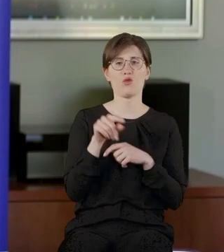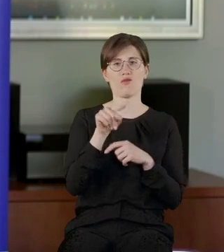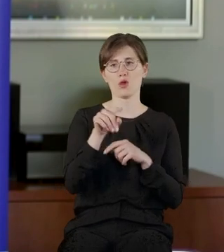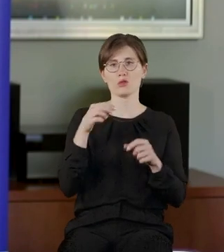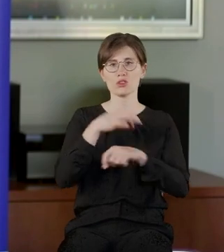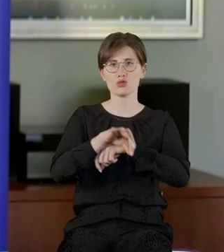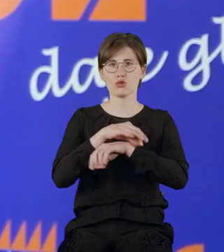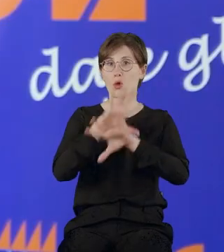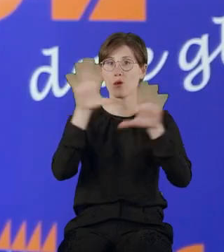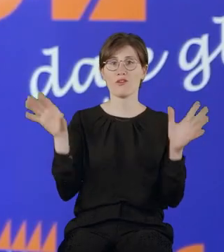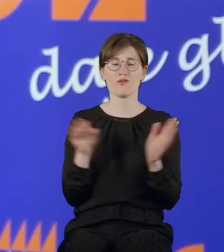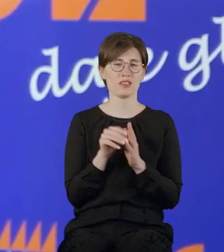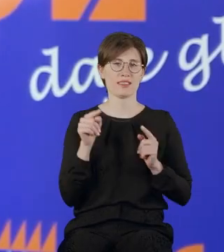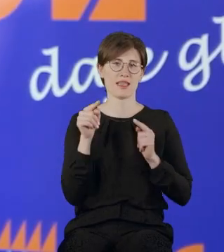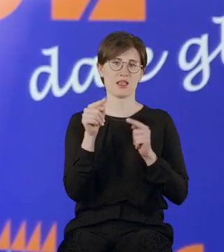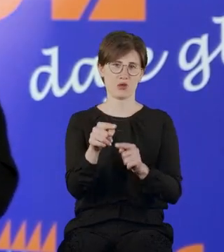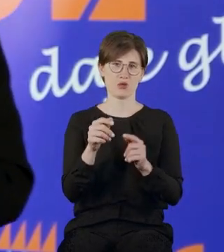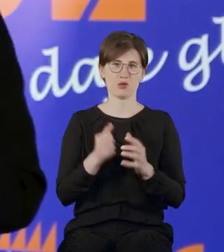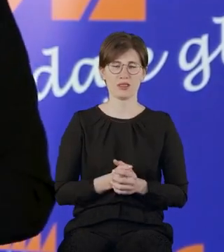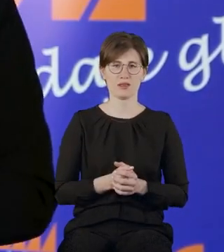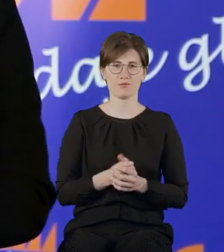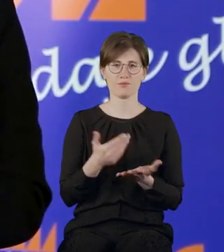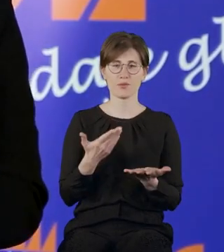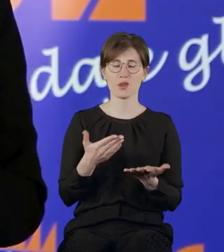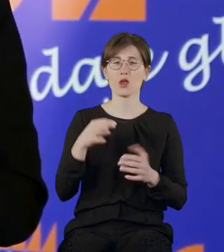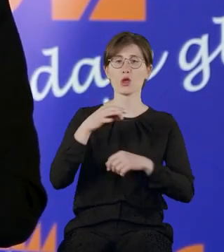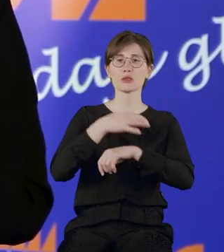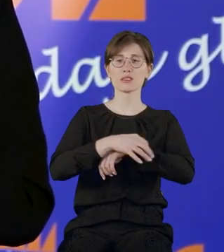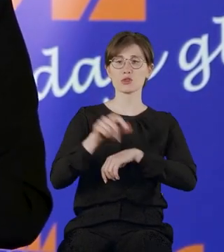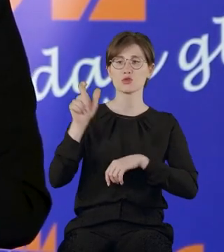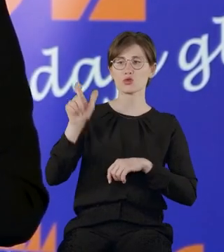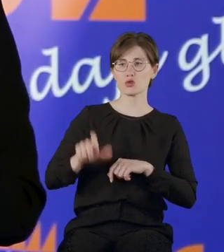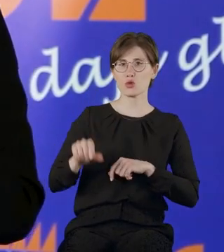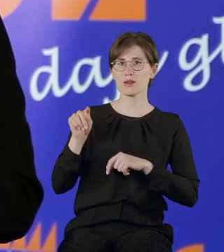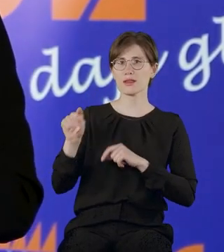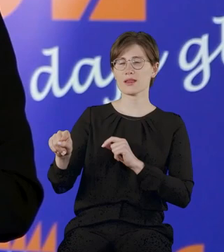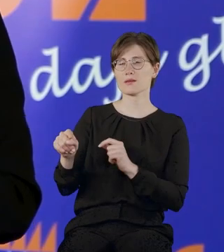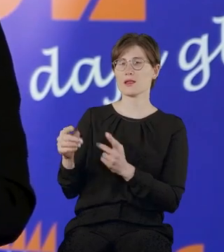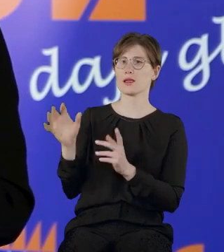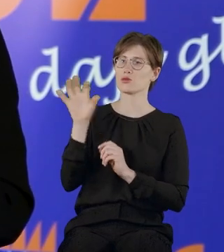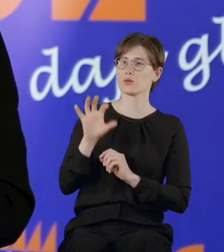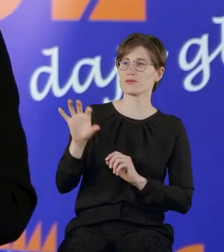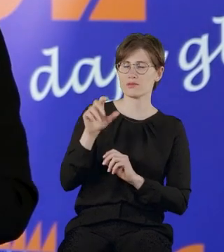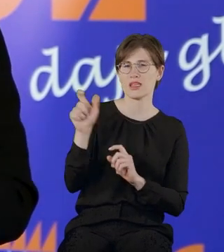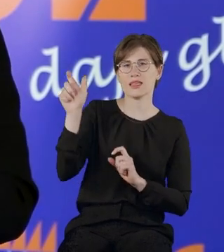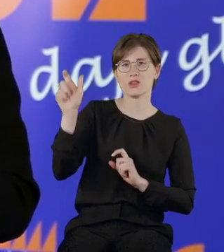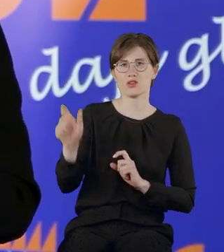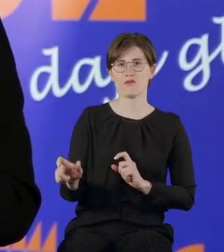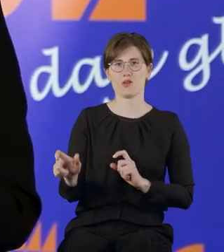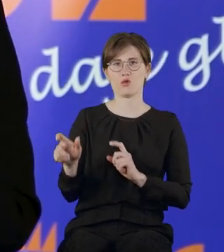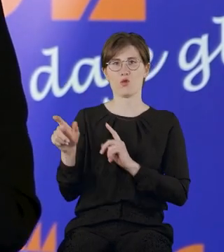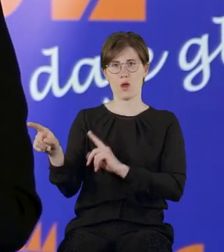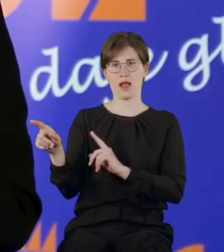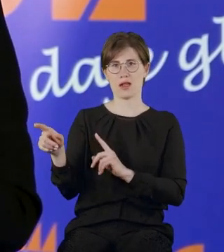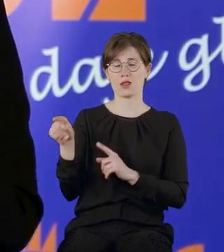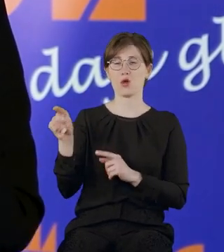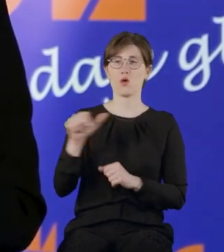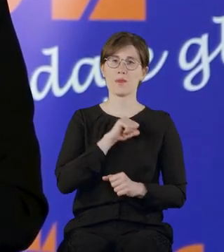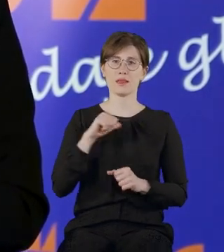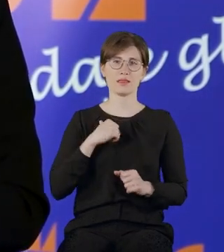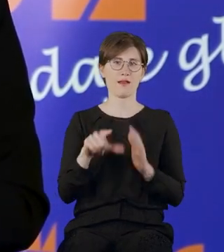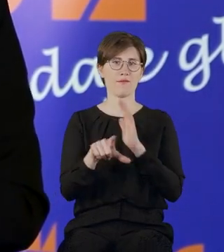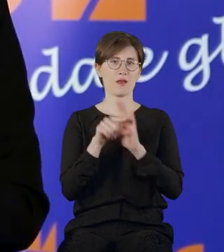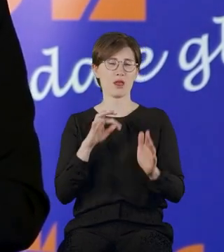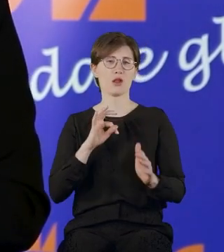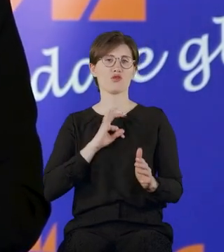przez uniwersytet. Student w kolegium jest traktowany w sposób indywidualny. Poza tym, że wybiera kierunek